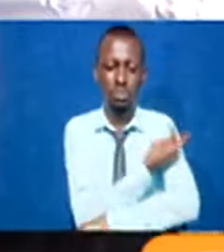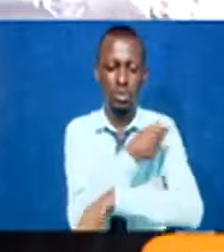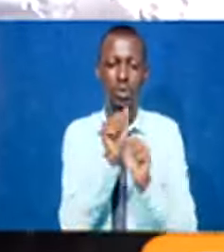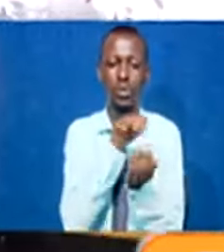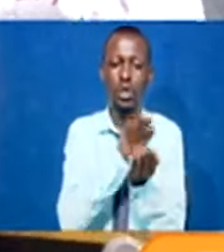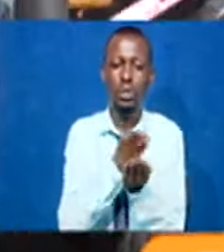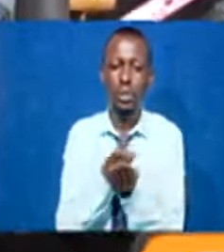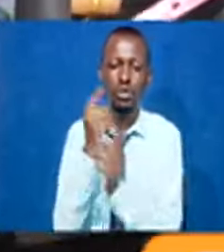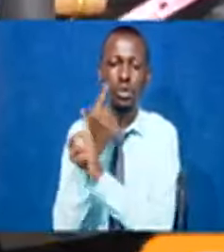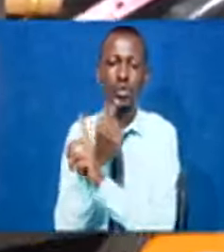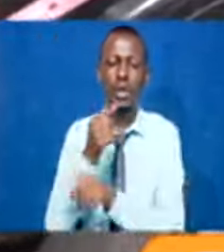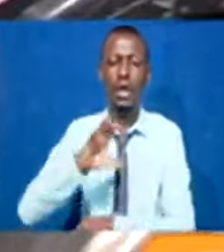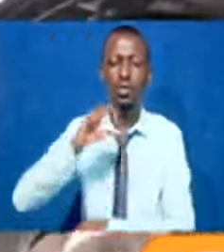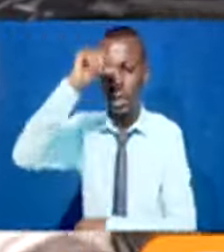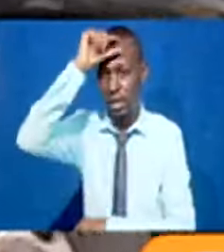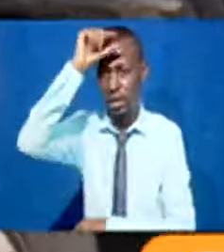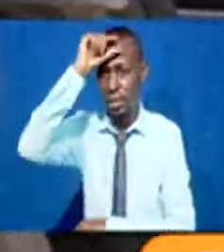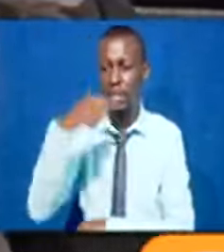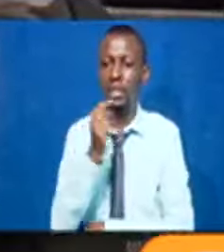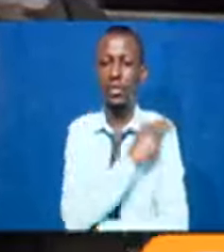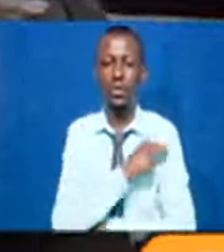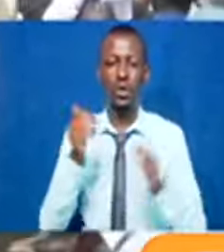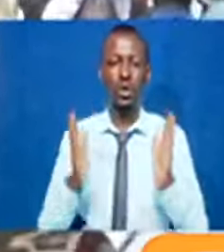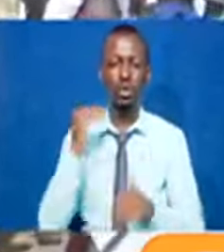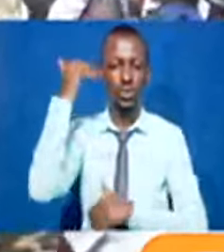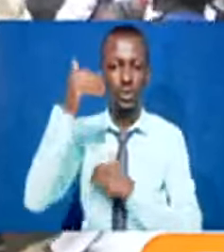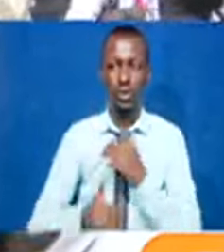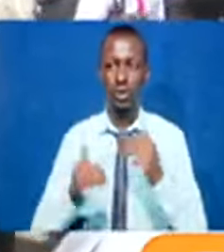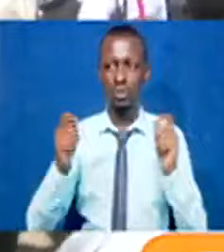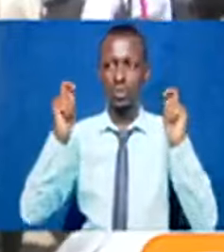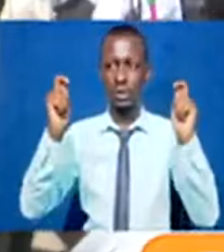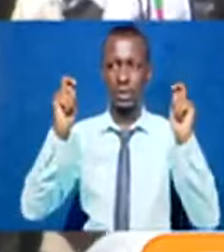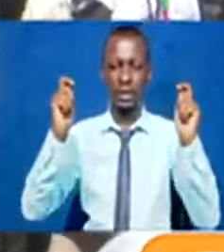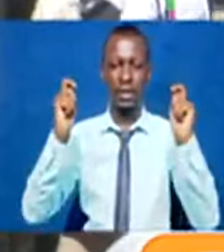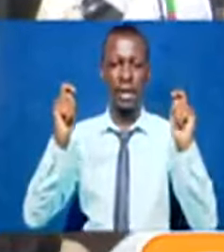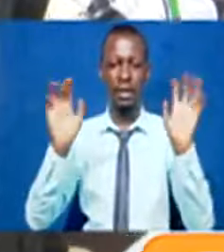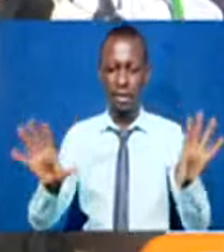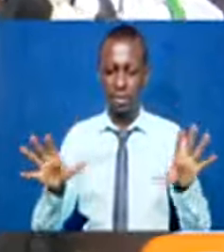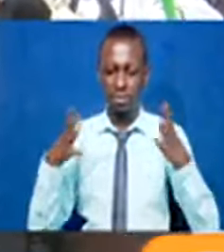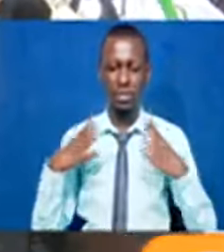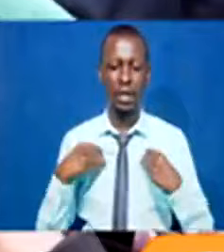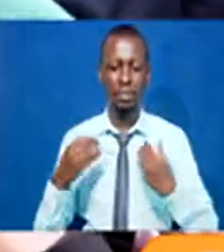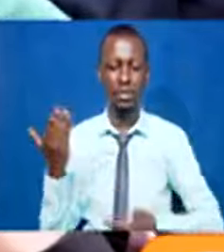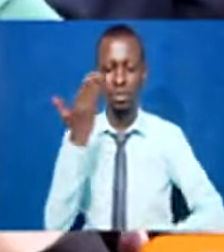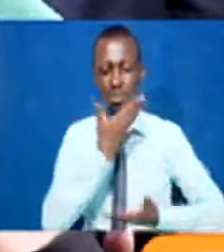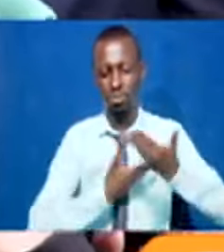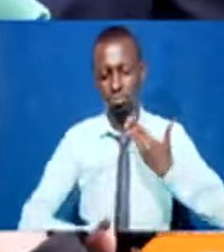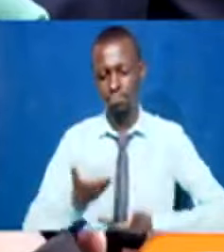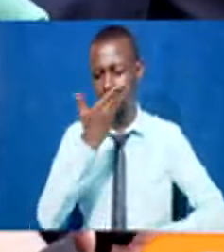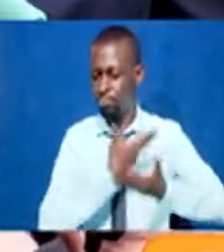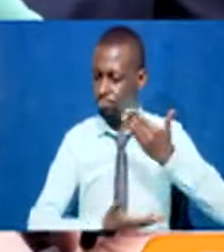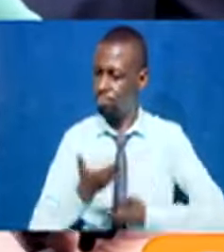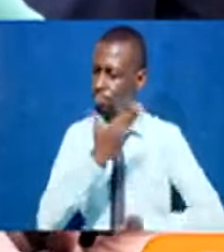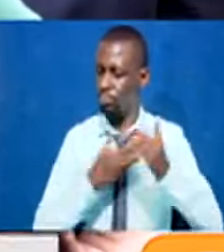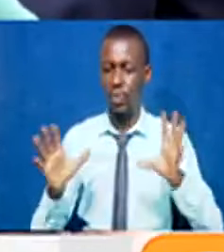za kaunti, amewaomba madaktari kusitisha mgomo na kuruhusu mazungumzo. Allow a discussion